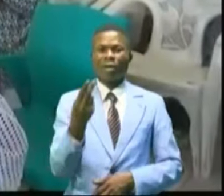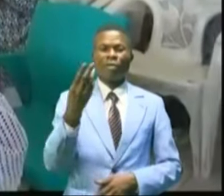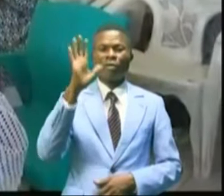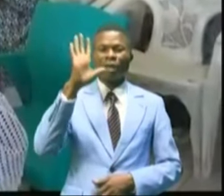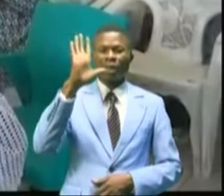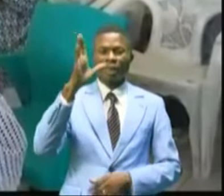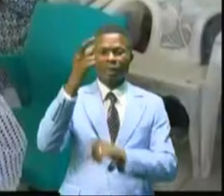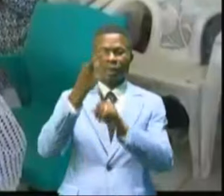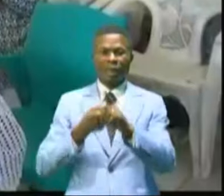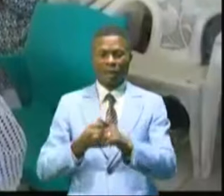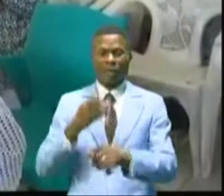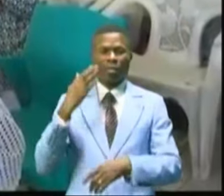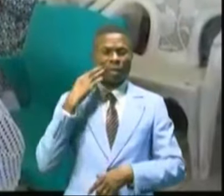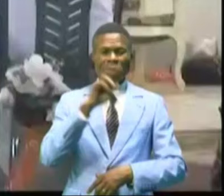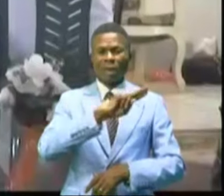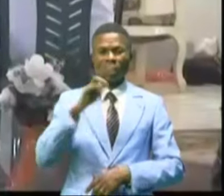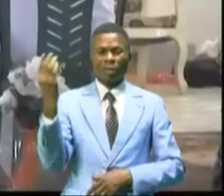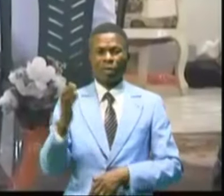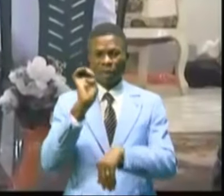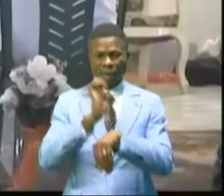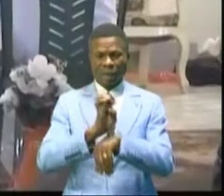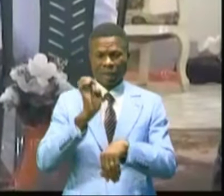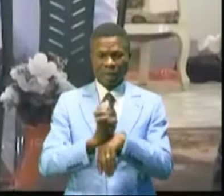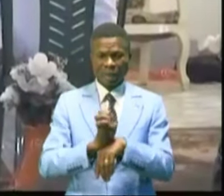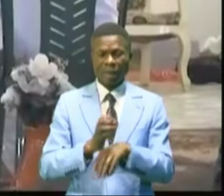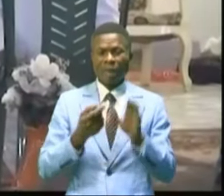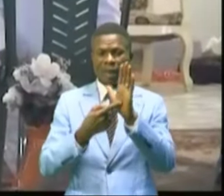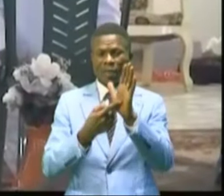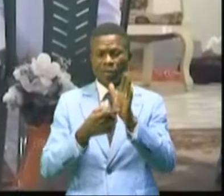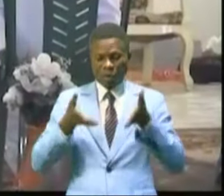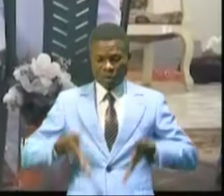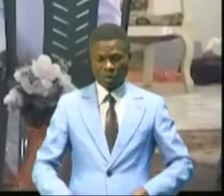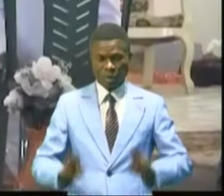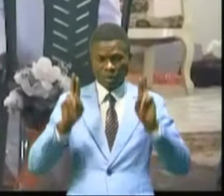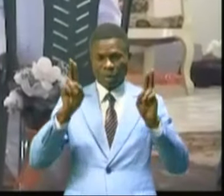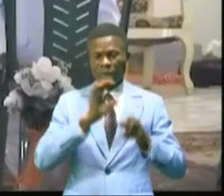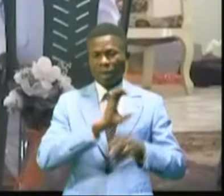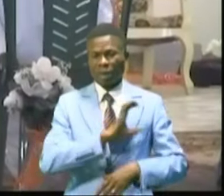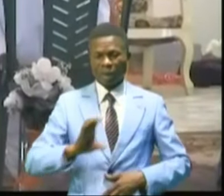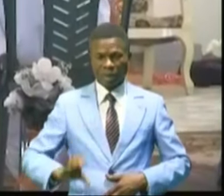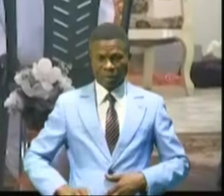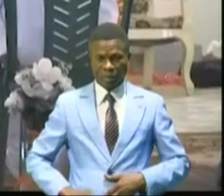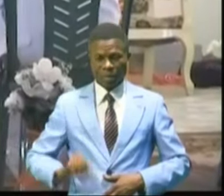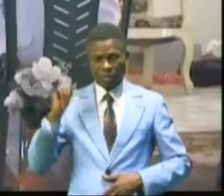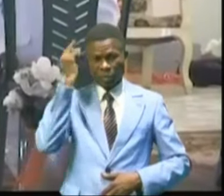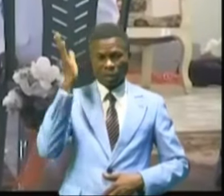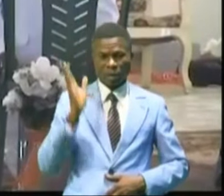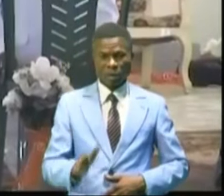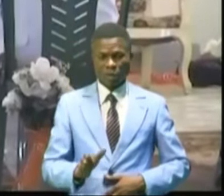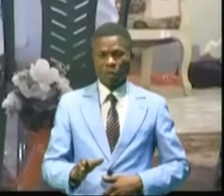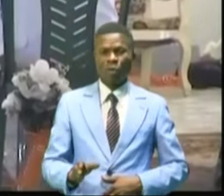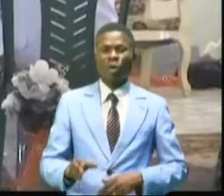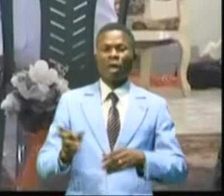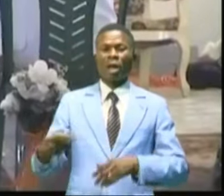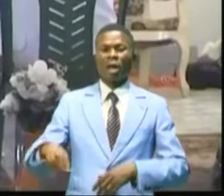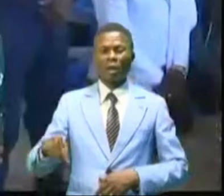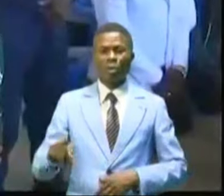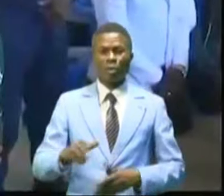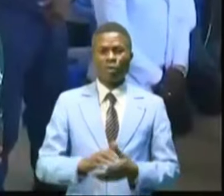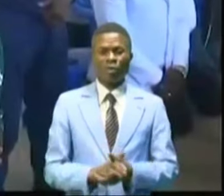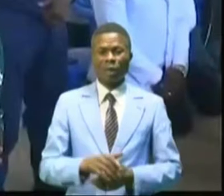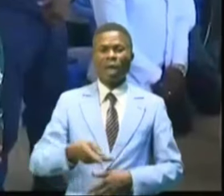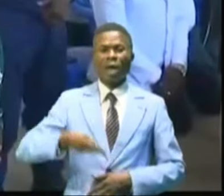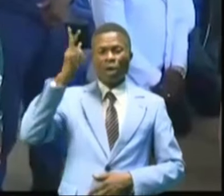liturgique, la naissance de Jésus-Christ, autrement dit la Noël, une fête chrétienne. Le gouverneur de province, Jacques Blakatoué, se joint à cette